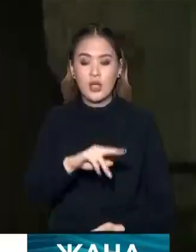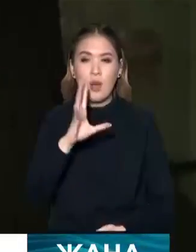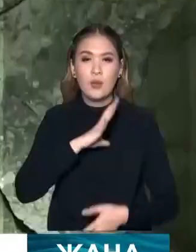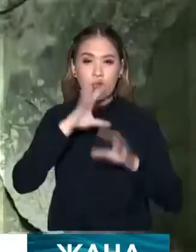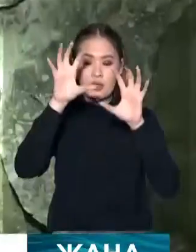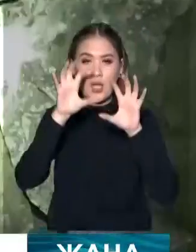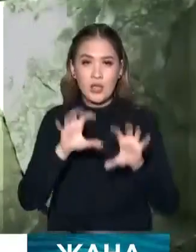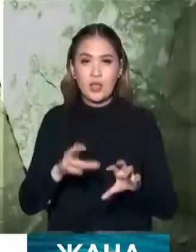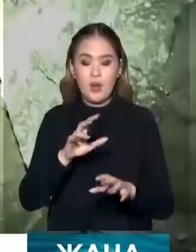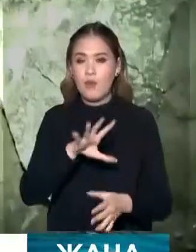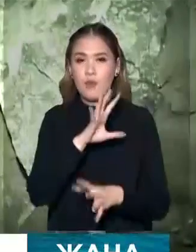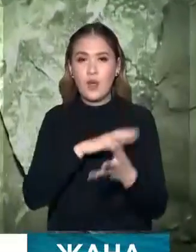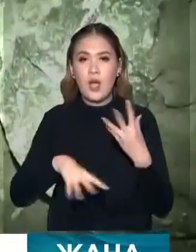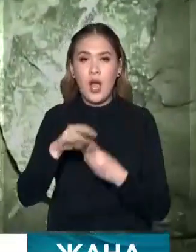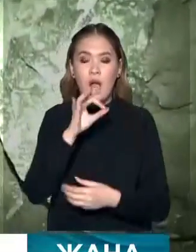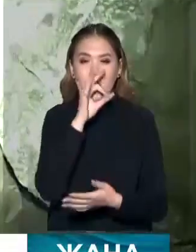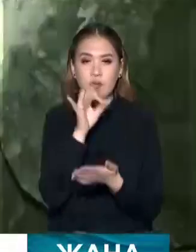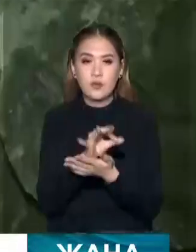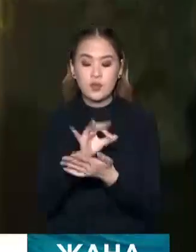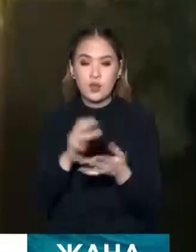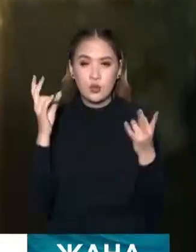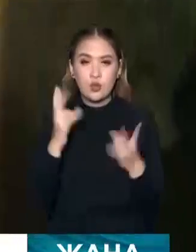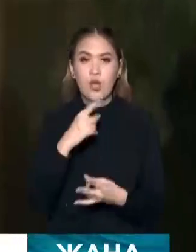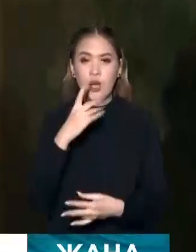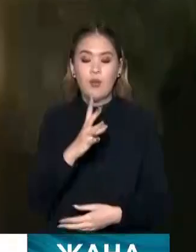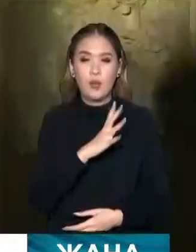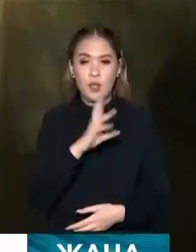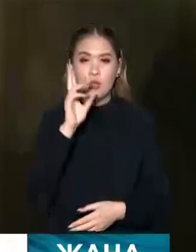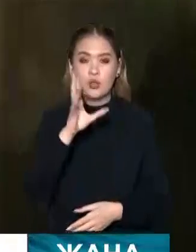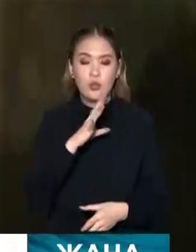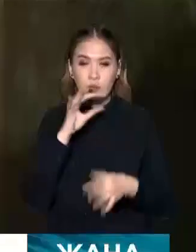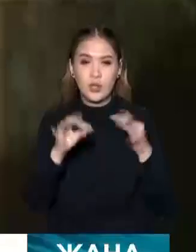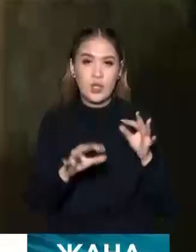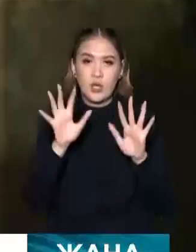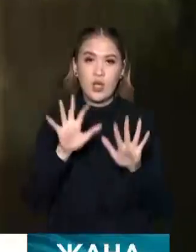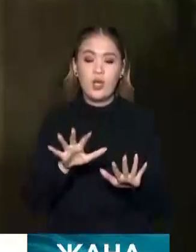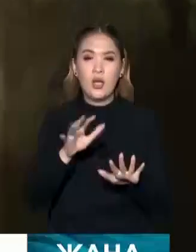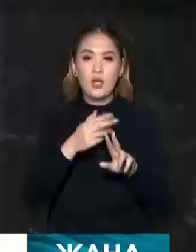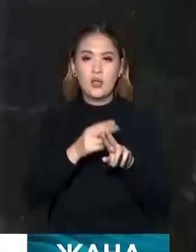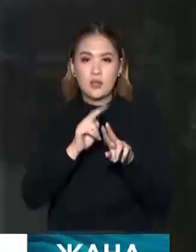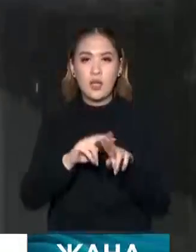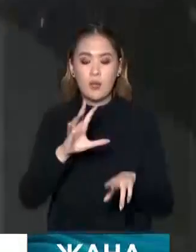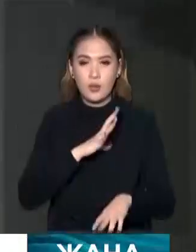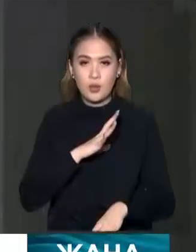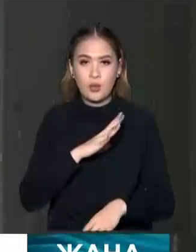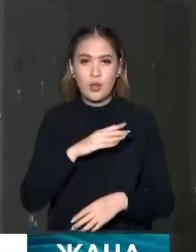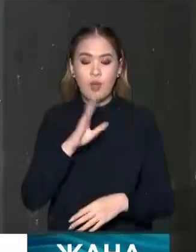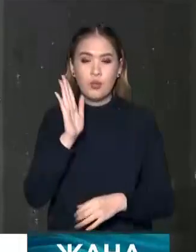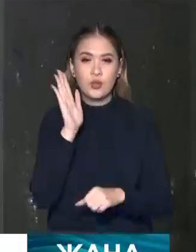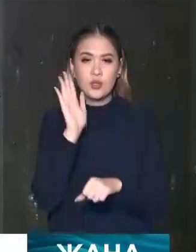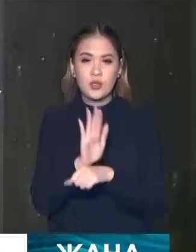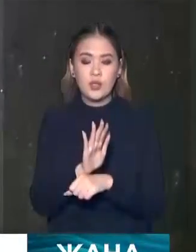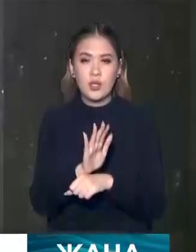заң аясында барынша жауапқа тартылуын сұраған. Оның ішінде кәсіпорын басшылығы мен құрылтайшысына қатысты жаза қолданылуы керек деп